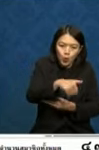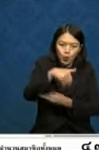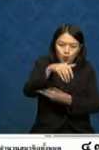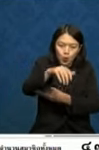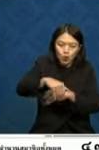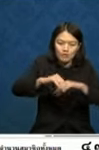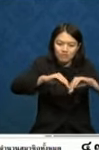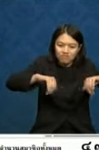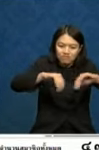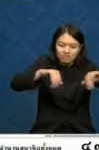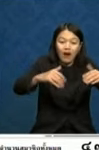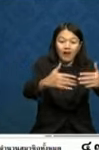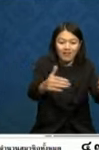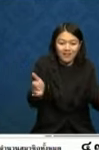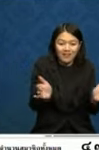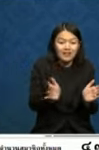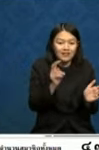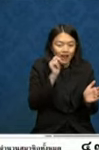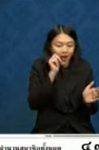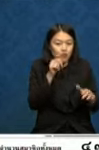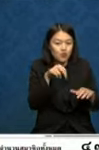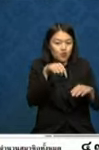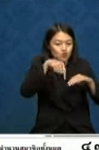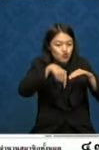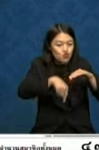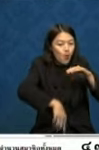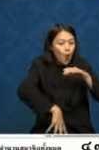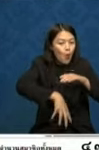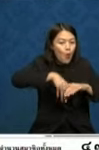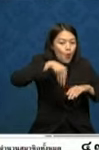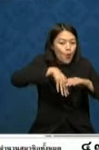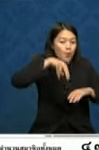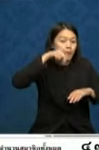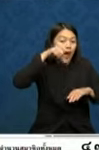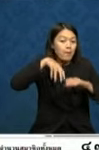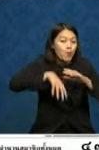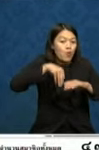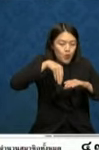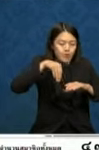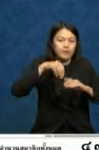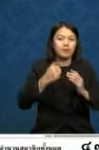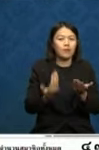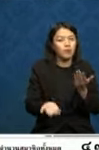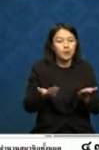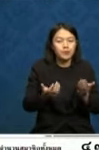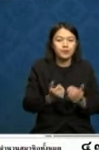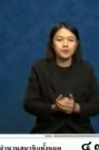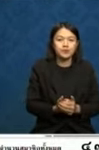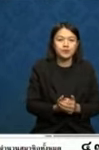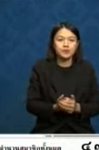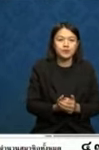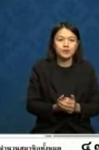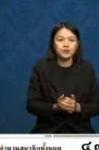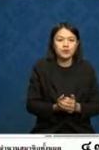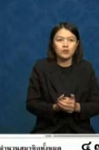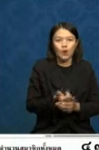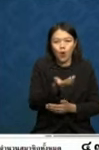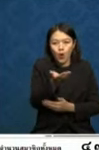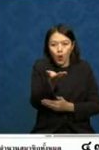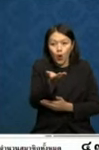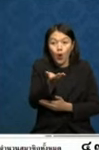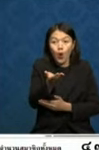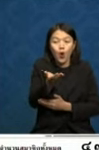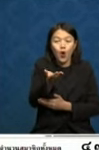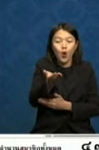สระการที่จะไปเจาะน้ำบาดาลขึ้นมาใช้นะครับก็นอกจากที่จะต้องไปขออนุญ